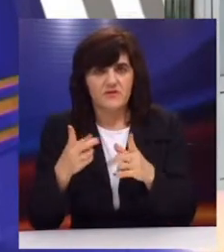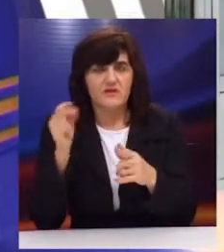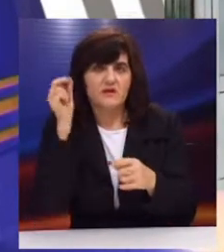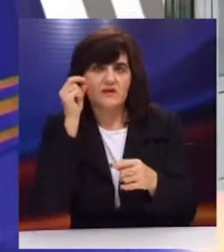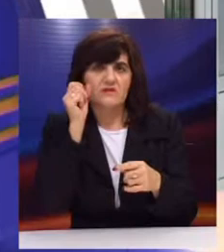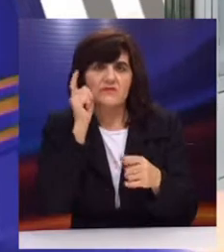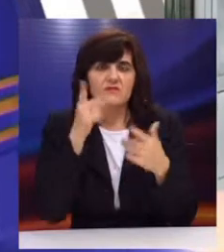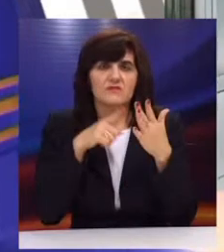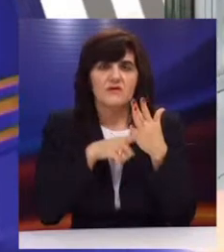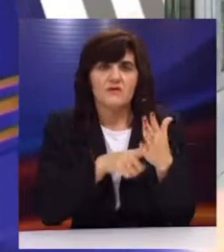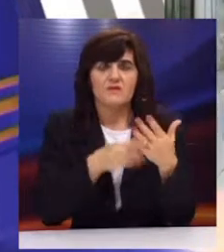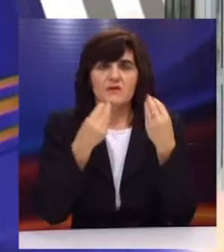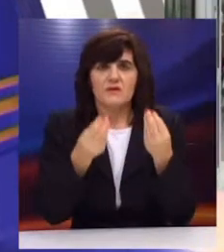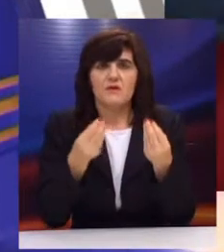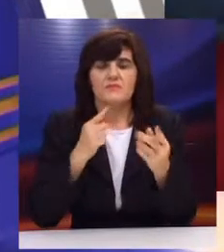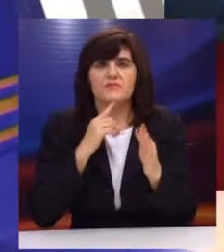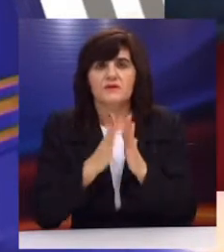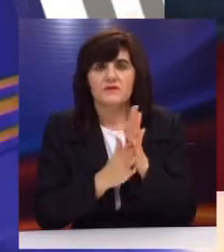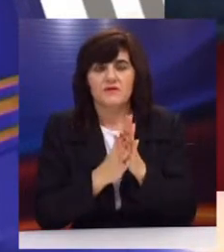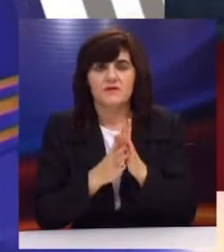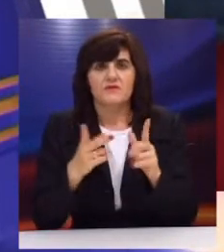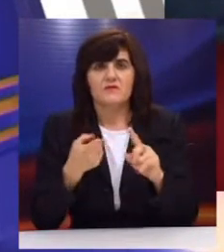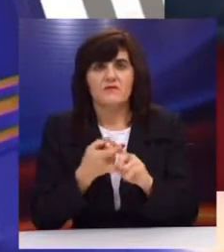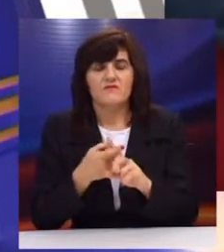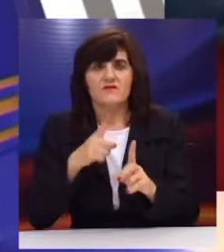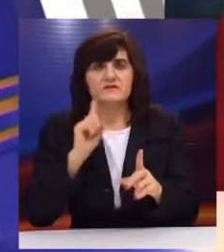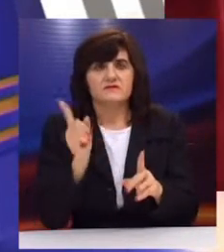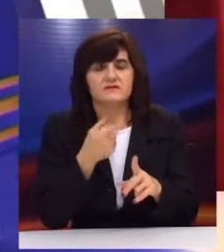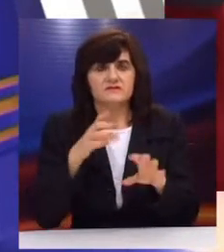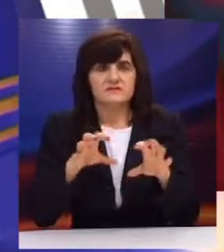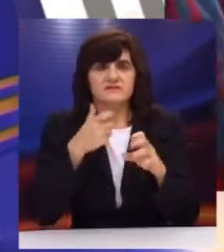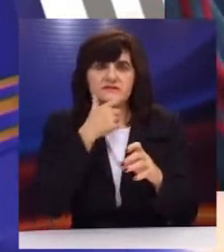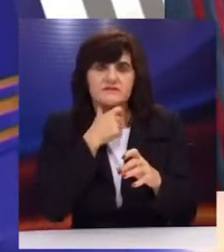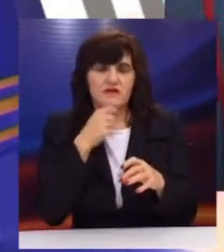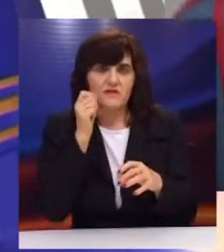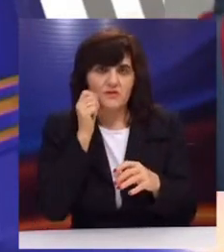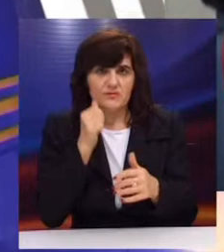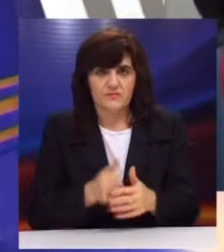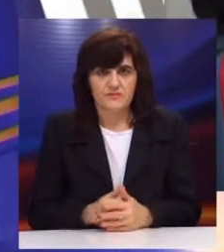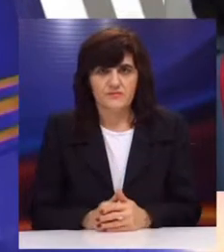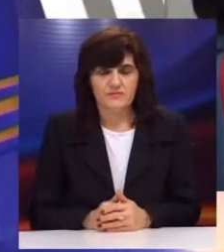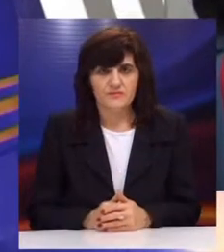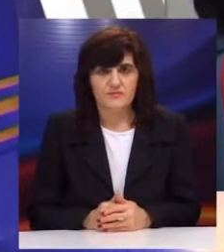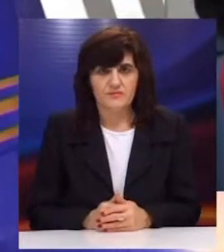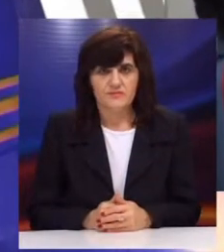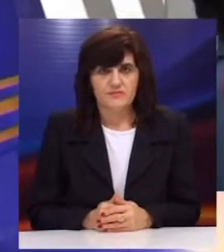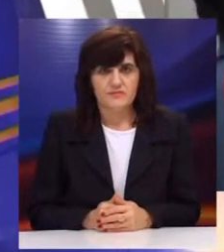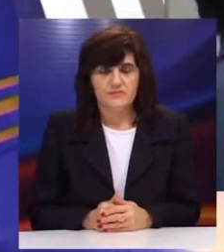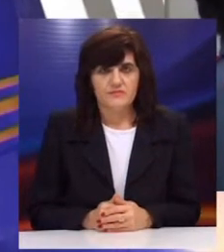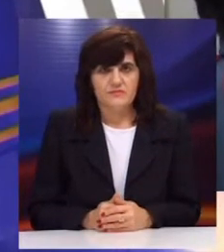iskustva, prezentacije i studije slučaja utiče na svest naročito starijih sugrađana.